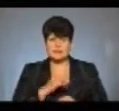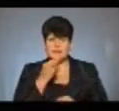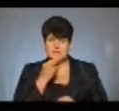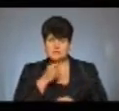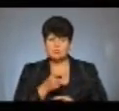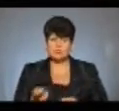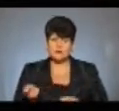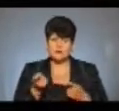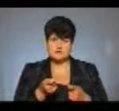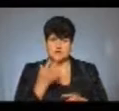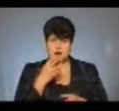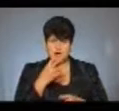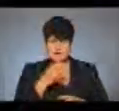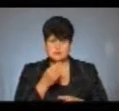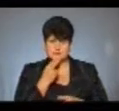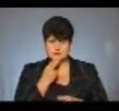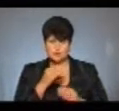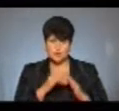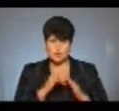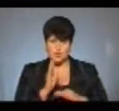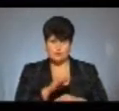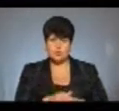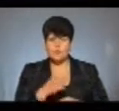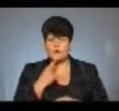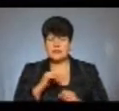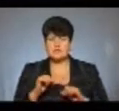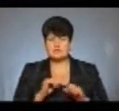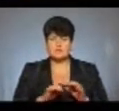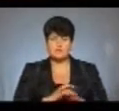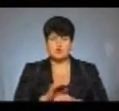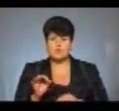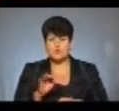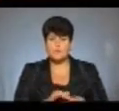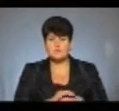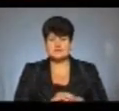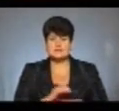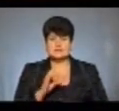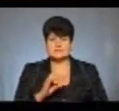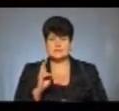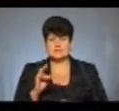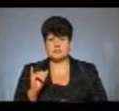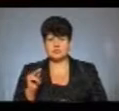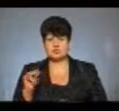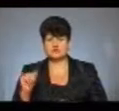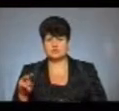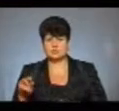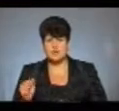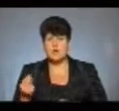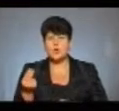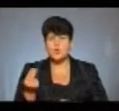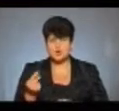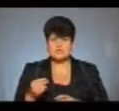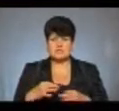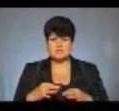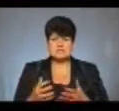їм доставлятимуть гарячі обіди додому, розповідає керівник проєкту «Про милосердя» Сергій Кічула. За його словами, кошти на